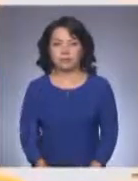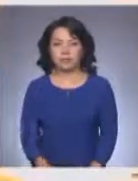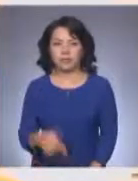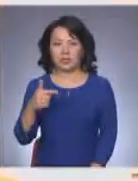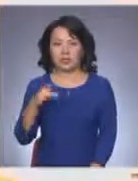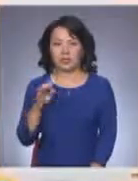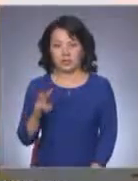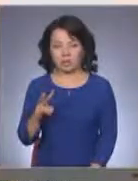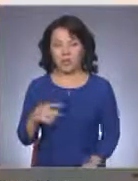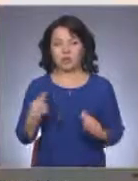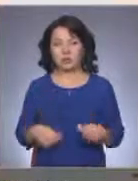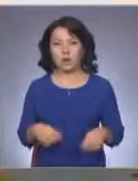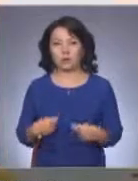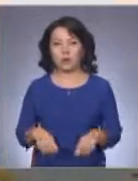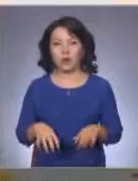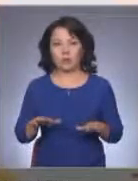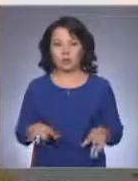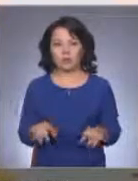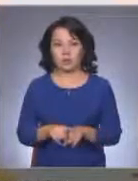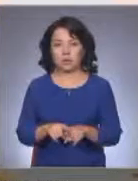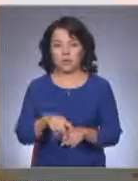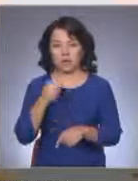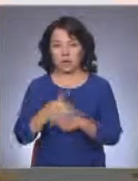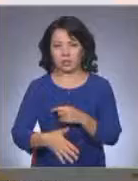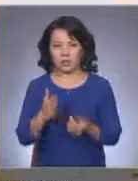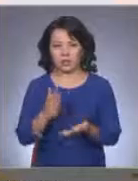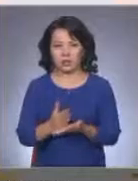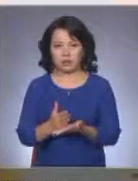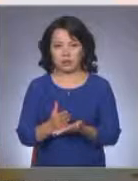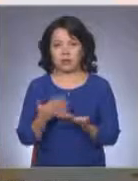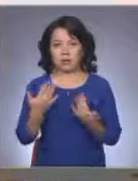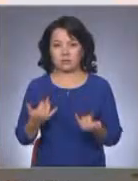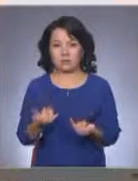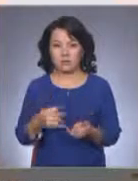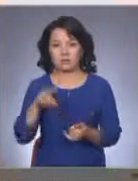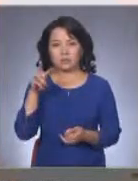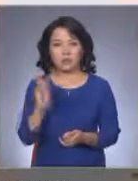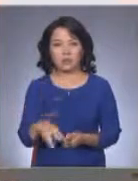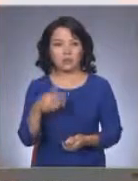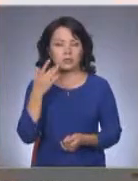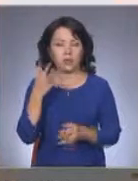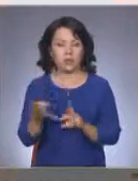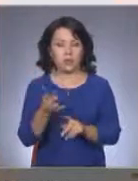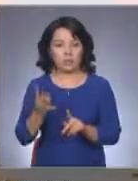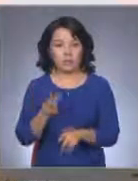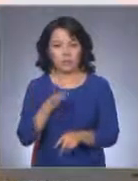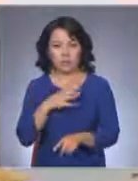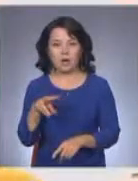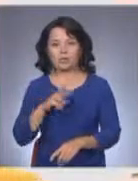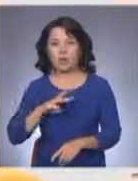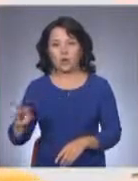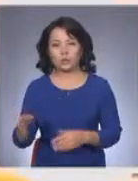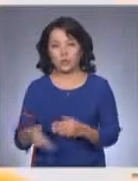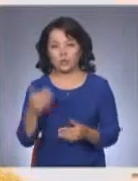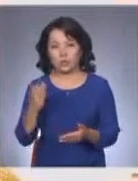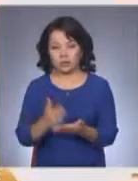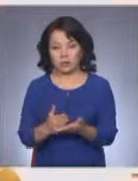Грин сауда орталығына біз осымен қазір 4-ші рет айыппұл салып отырмыз. Бұл қазір миллионға жуыққа келді.